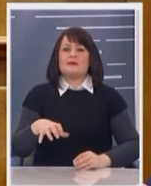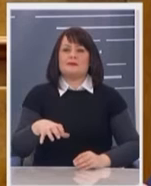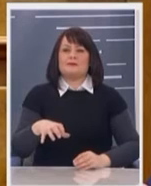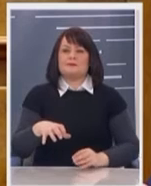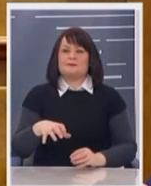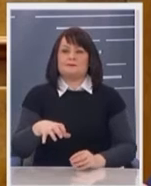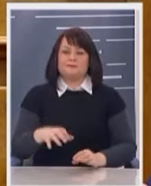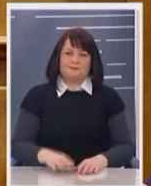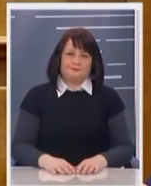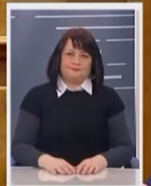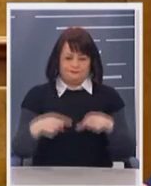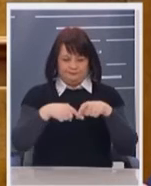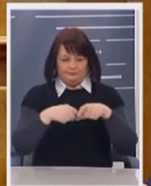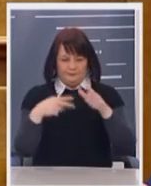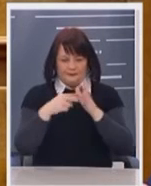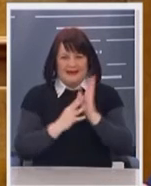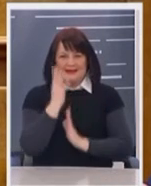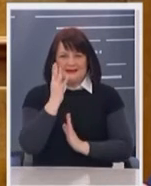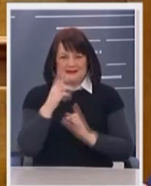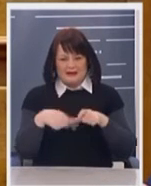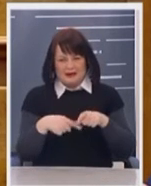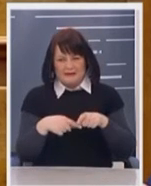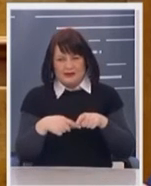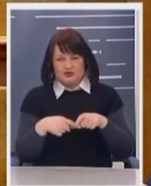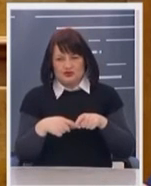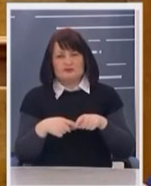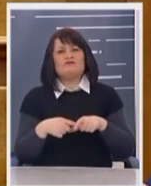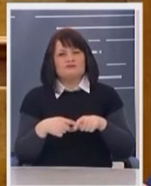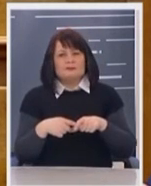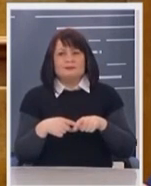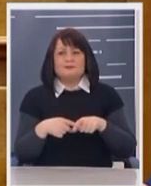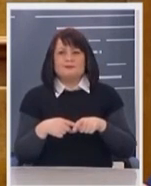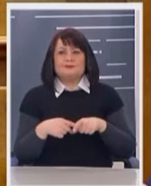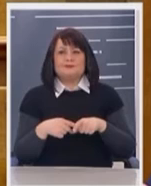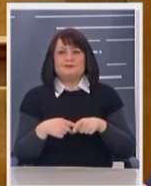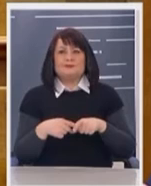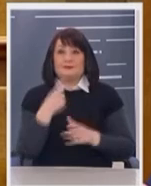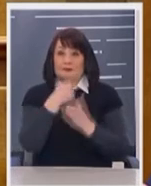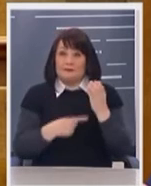Τον Δεκέμβρη του 2014 είχαν τα δημόσια νοσοκομεία έλλειμμα